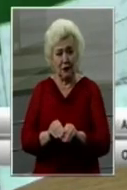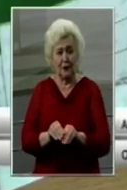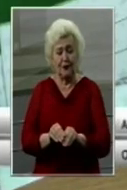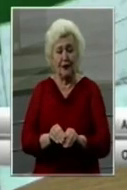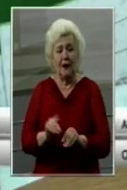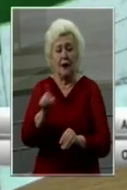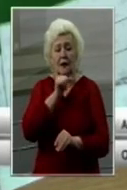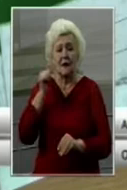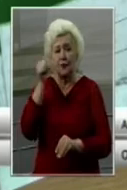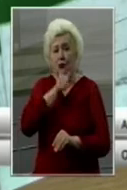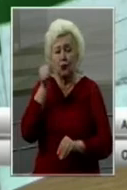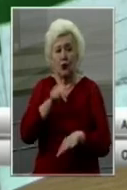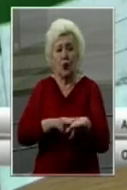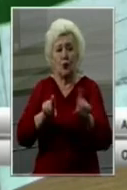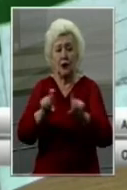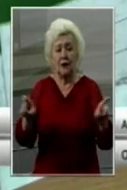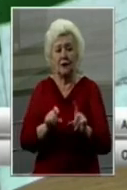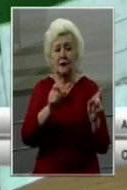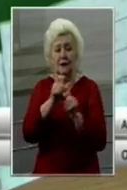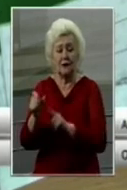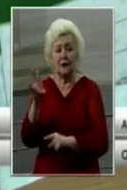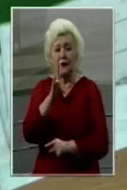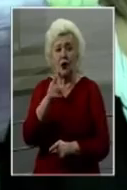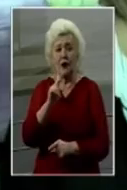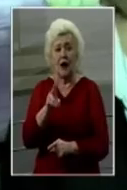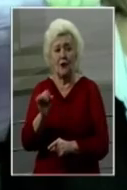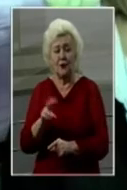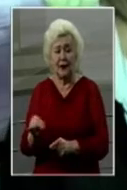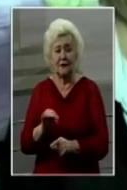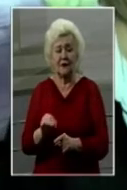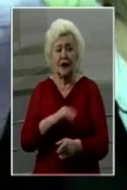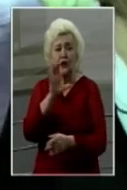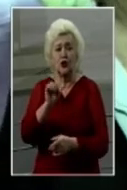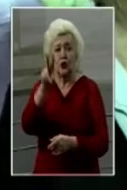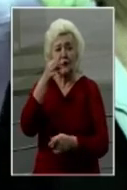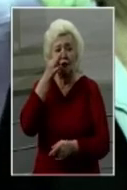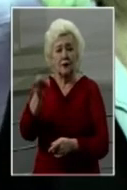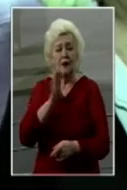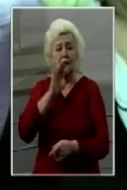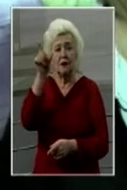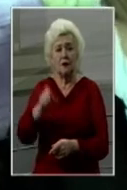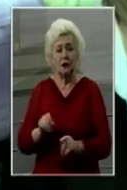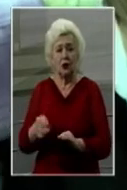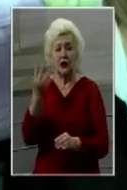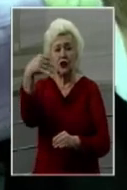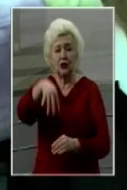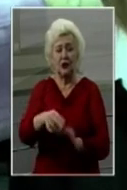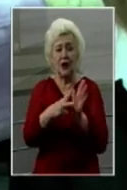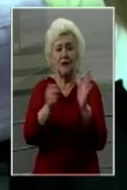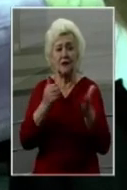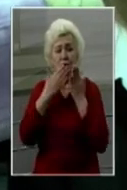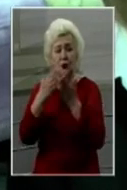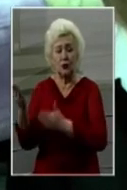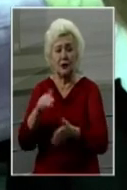За минулий рік до поліції Херсонщини, за словами Наталі Кравець з Ліги соціально відповідальних жінок, надійшло 4800